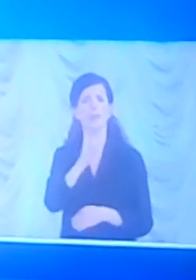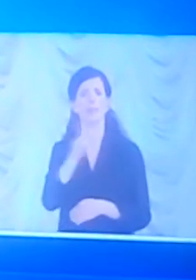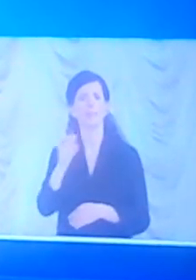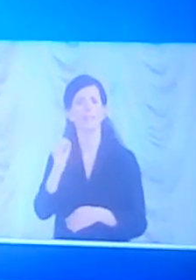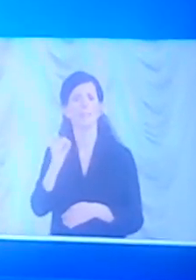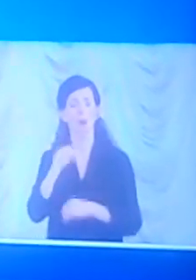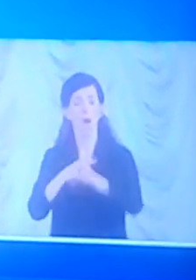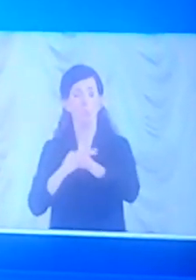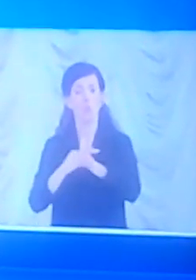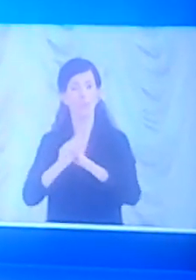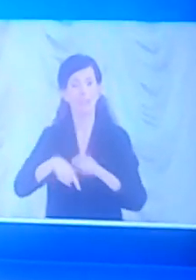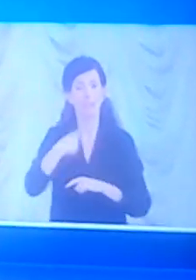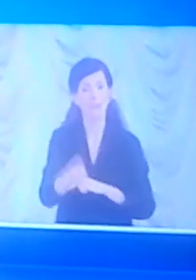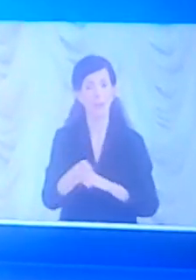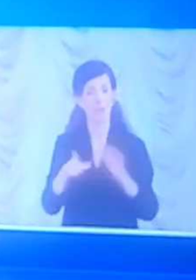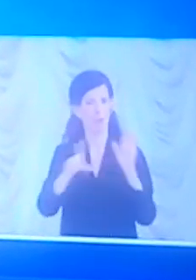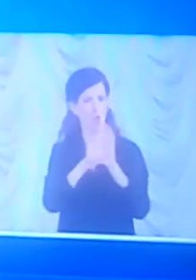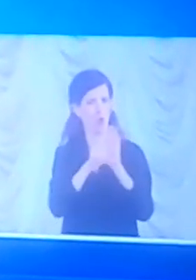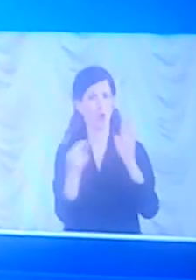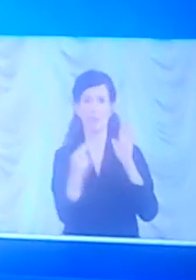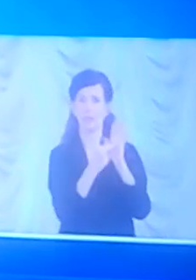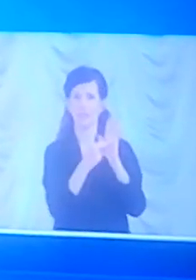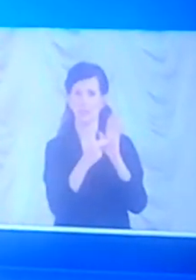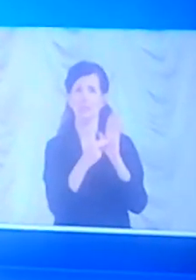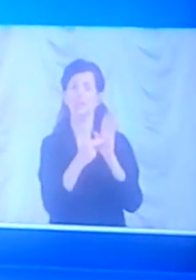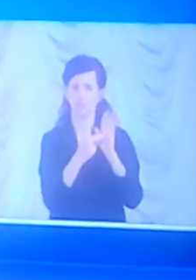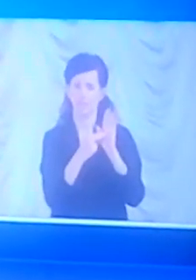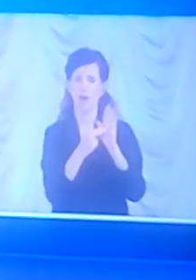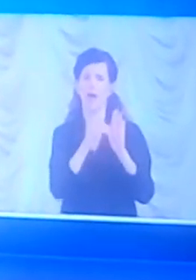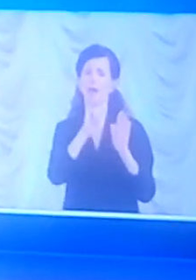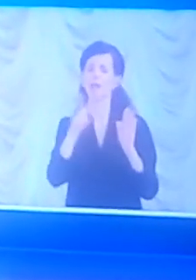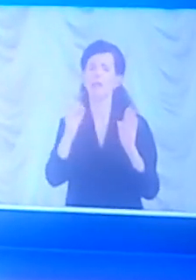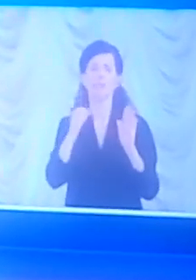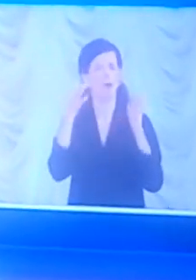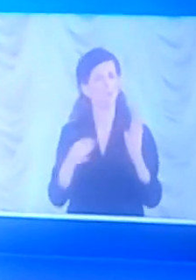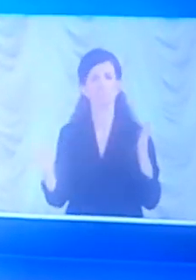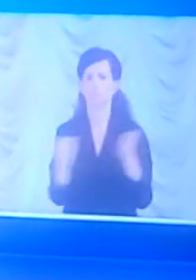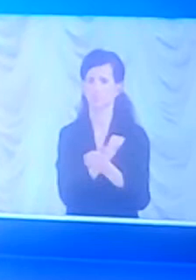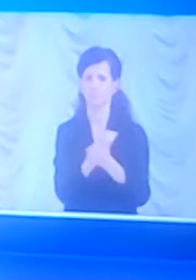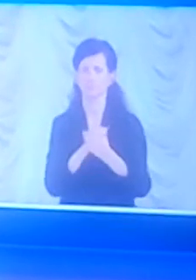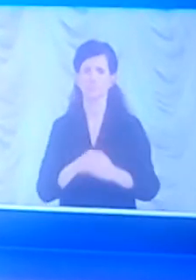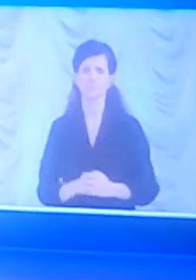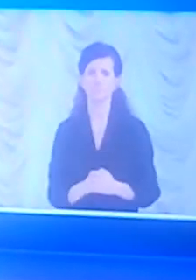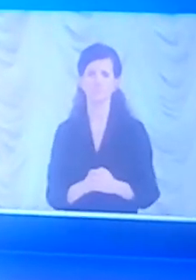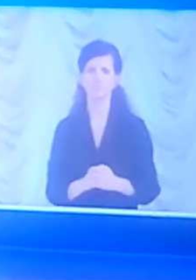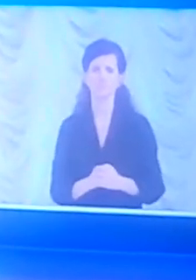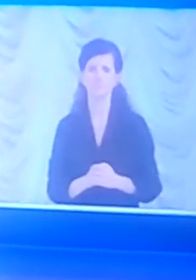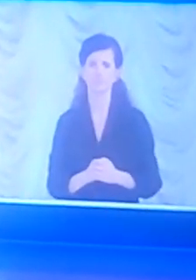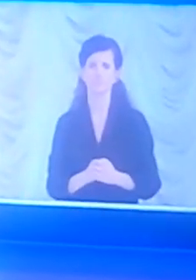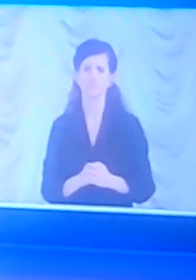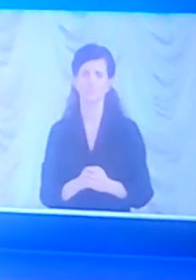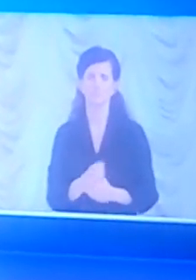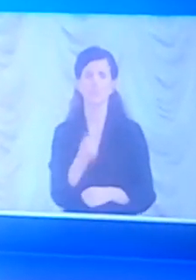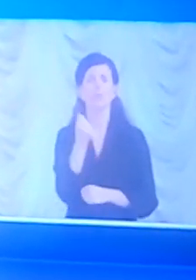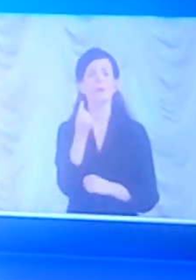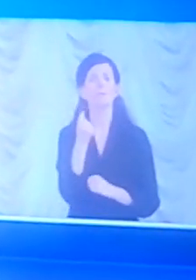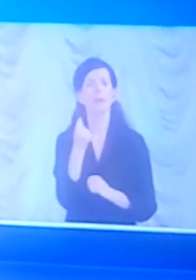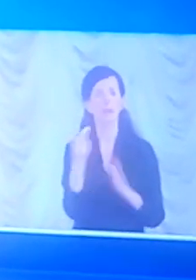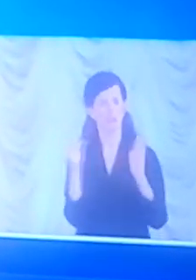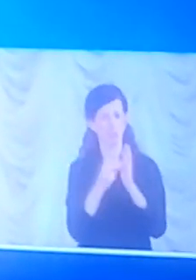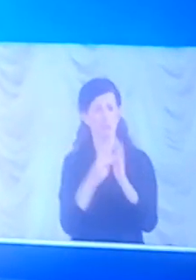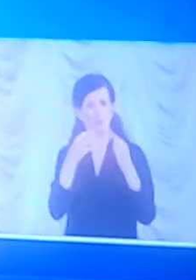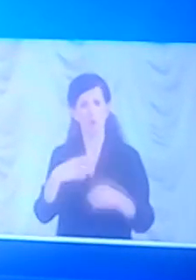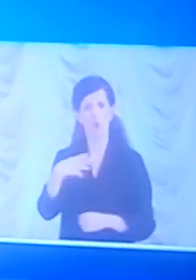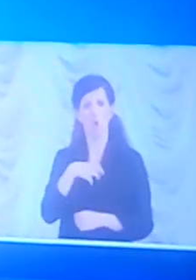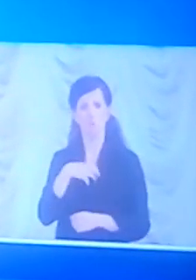provvedimento normativo, in modo che non ci sia neppure da pagare l'IVA. Il prezzo, l'ordinanza del commissario Arcuri, dovrebbe